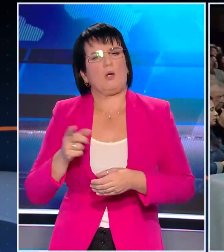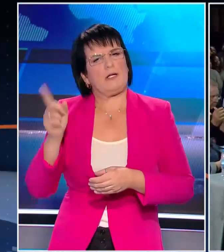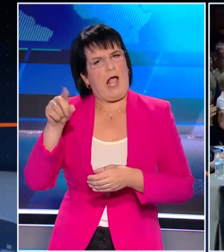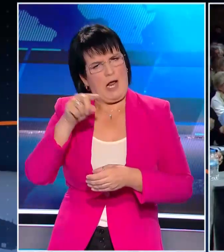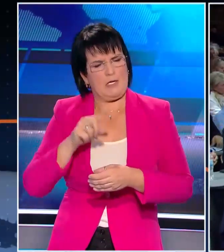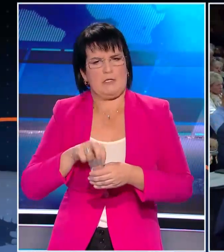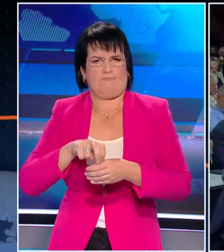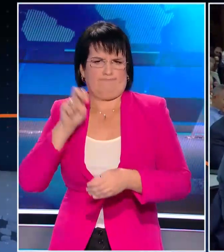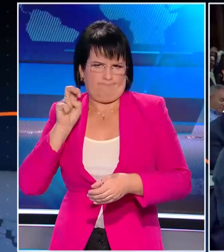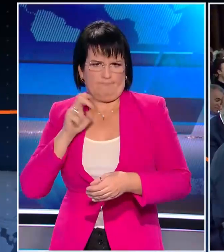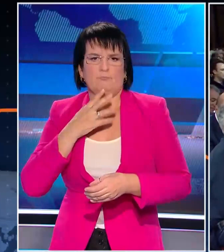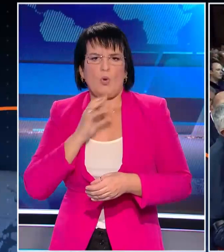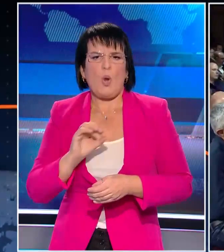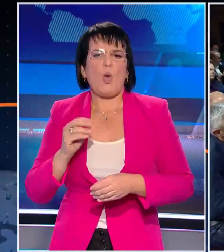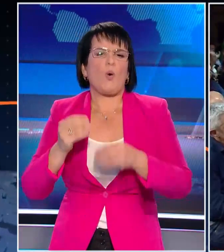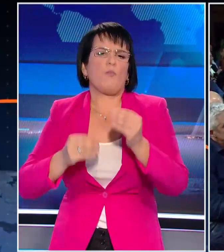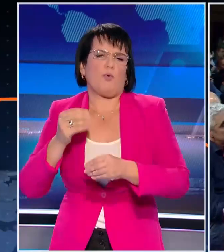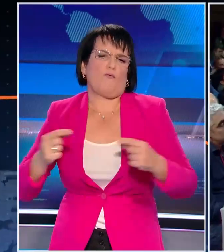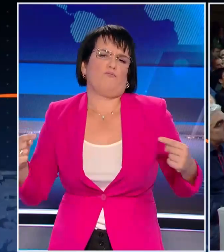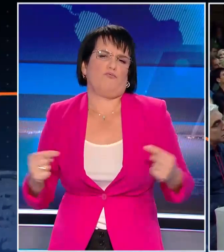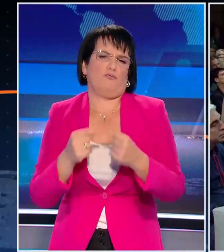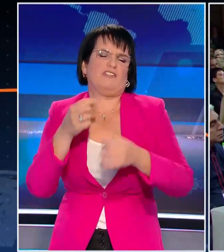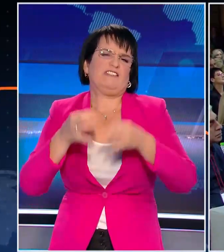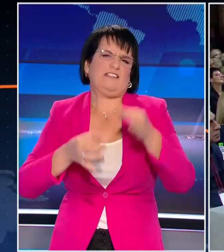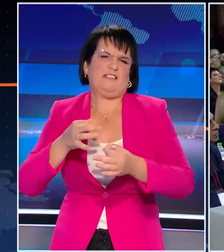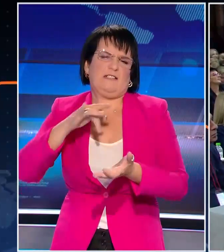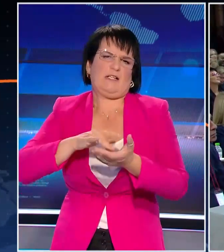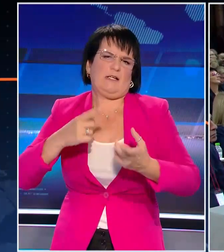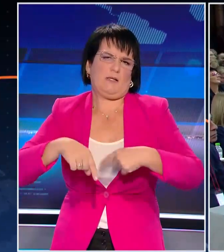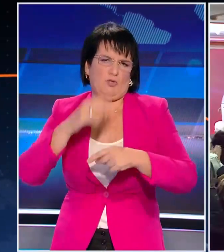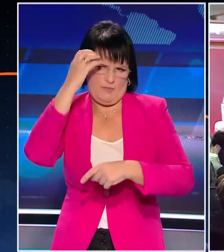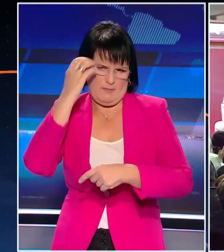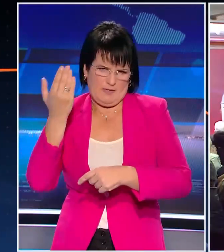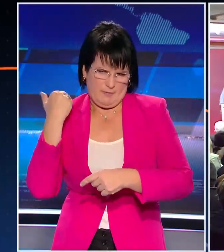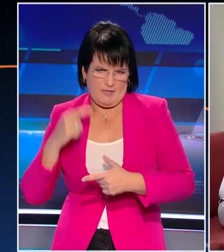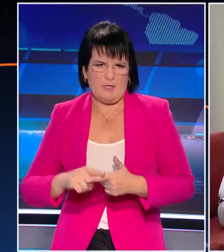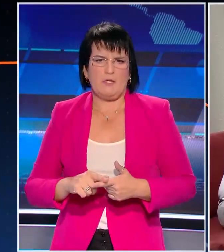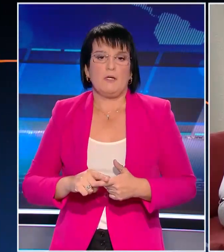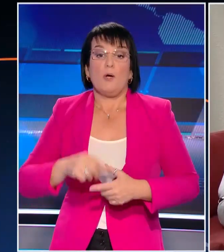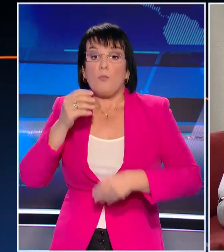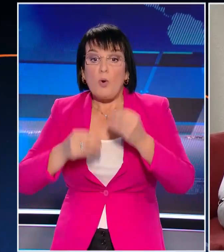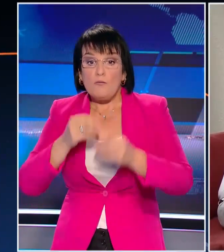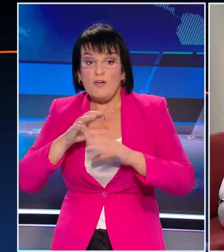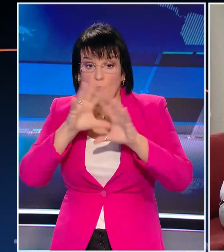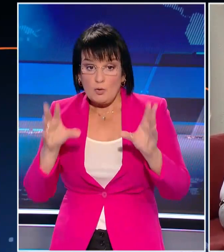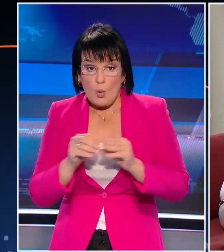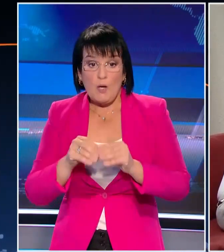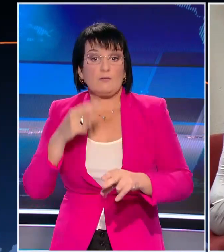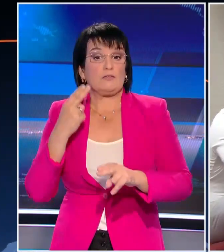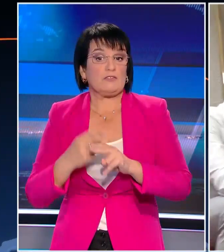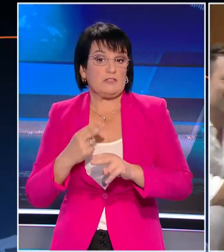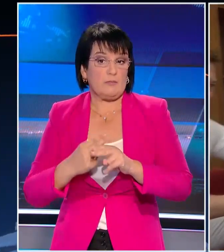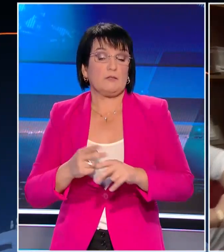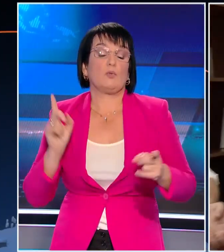αποτέλεσμα της κρίσης που προέκυψε στη συγκρουσιακή συνεδρίαση της Κεντρικής Επιτροπής. Οι κραδασμοί στο ΣΥΡΙΖΑ βρέθηκαν στο επίκεντρο